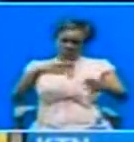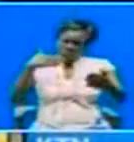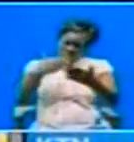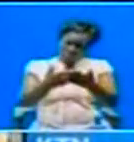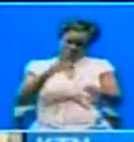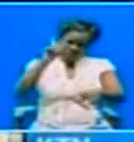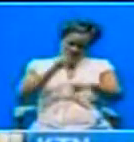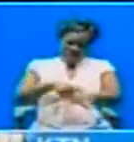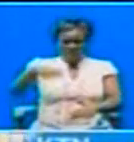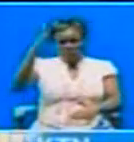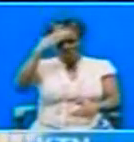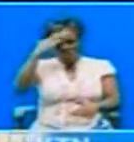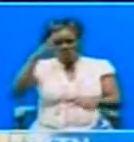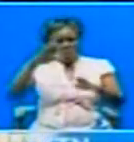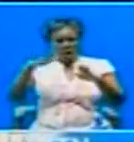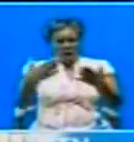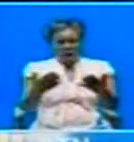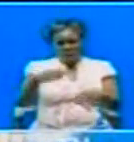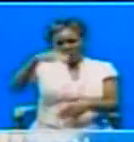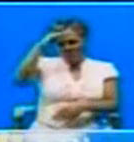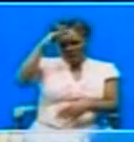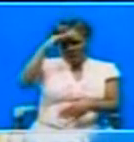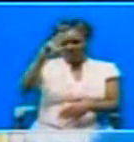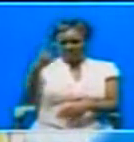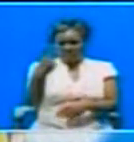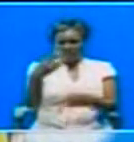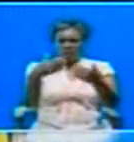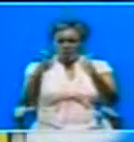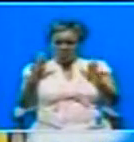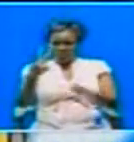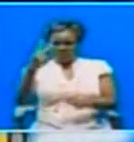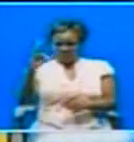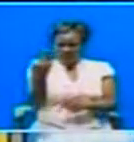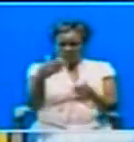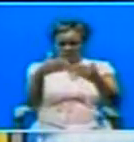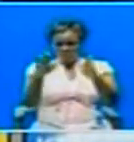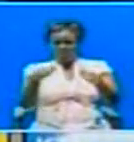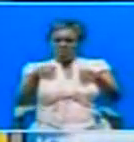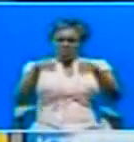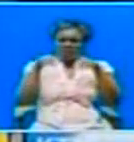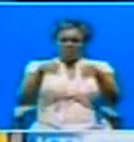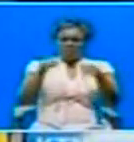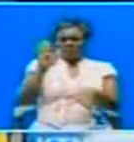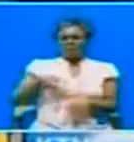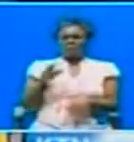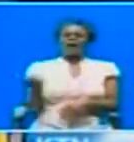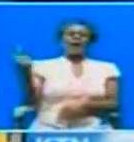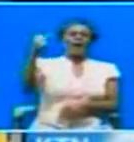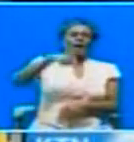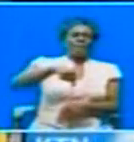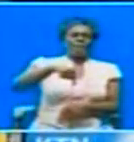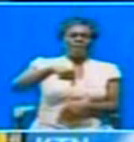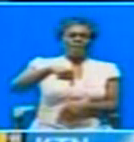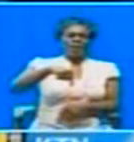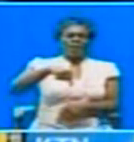tujue baa ya kwanza imefunguliwa, baa ya pili imefunguliwa, ya tatu tunaongoja mama akuje afungue. Kwa